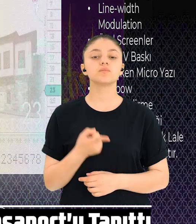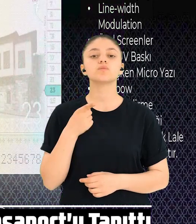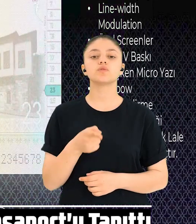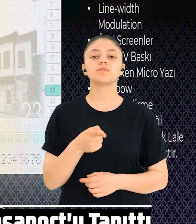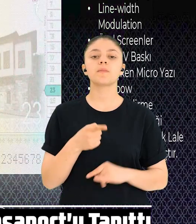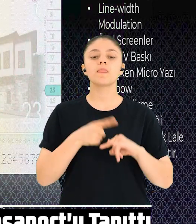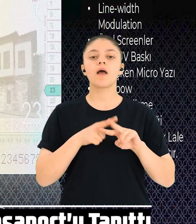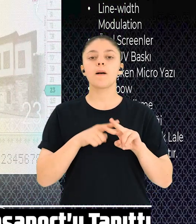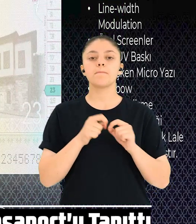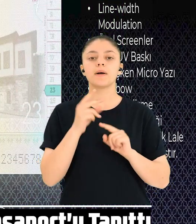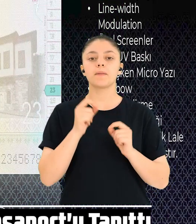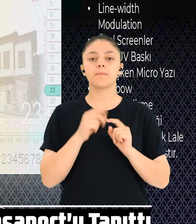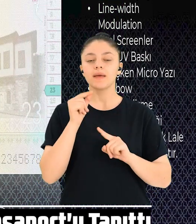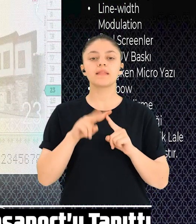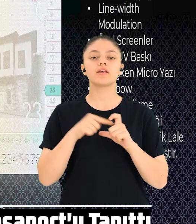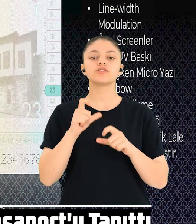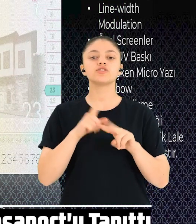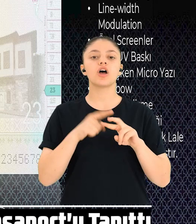Bu Habibi Necar Camii Hatay.